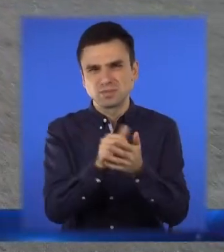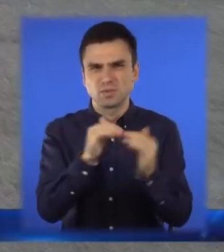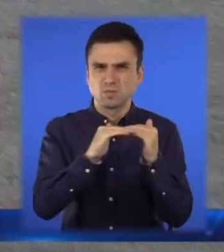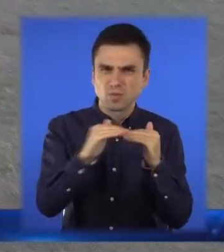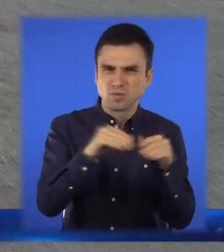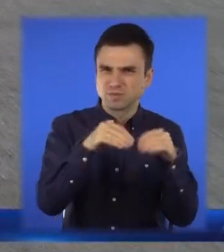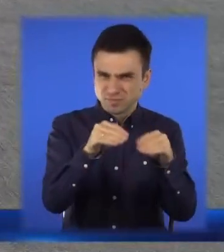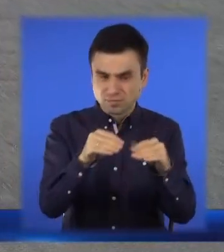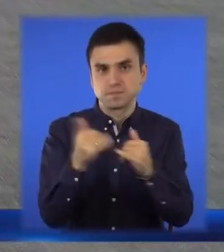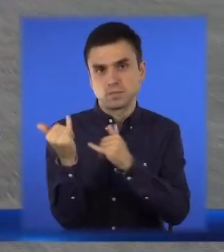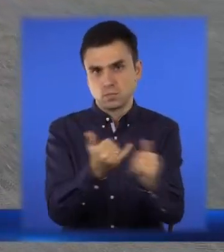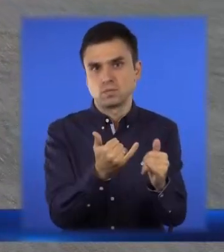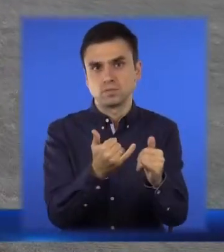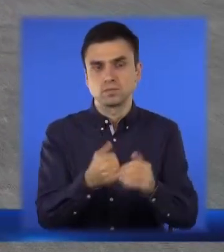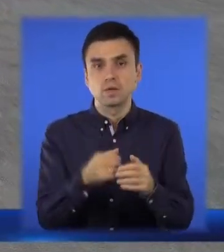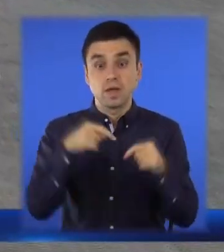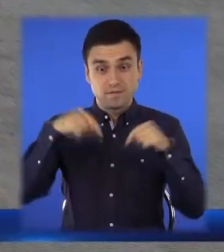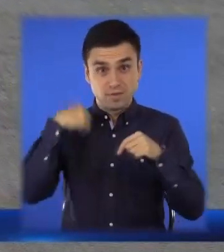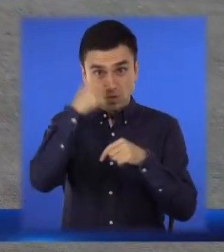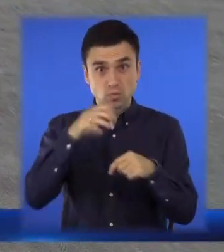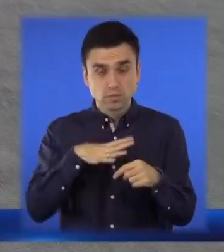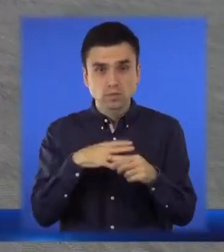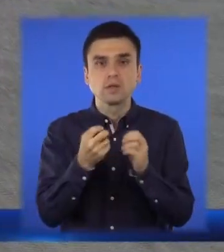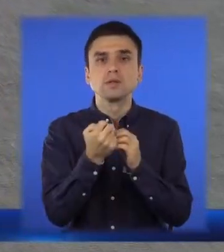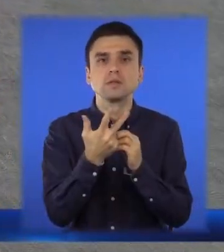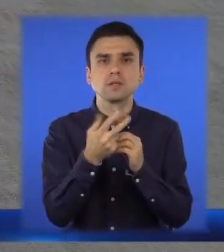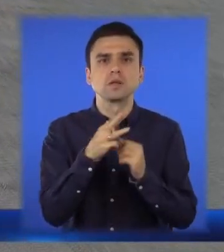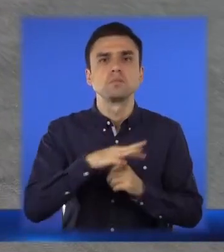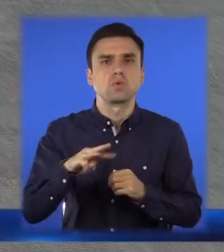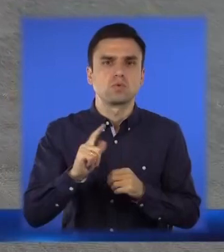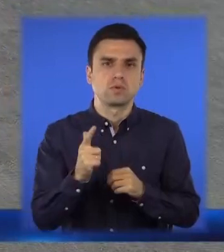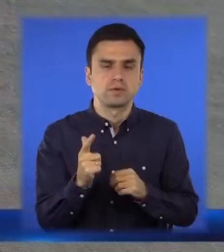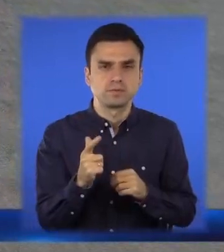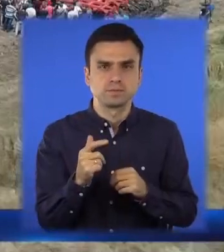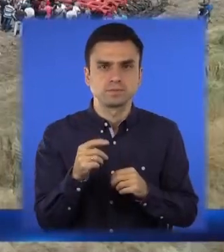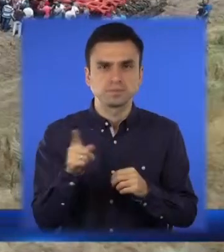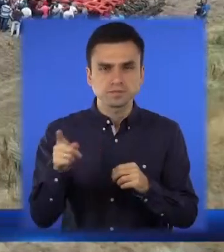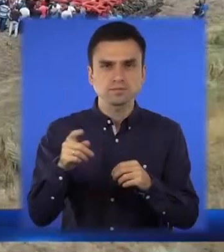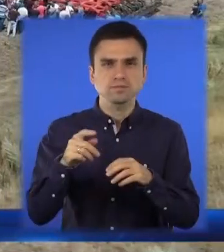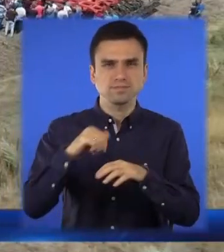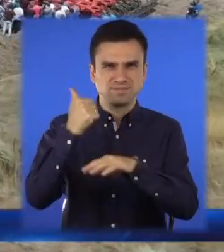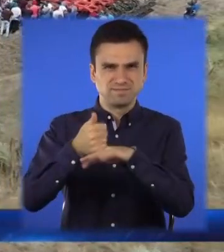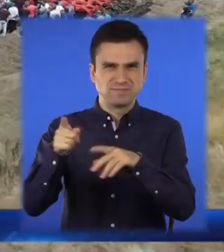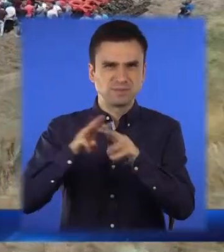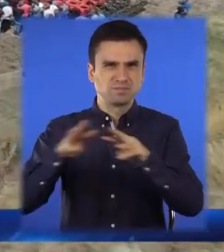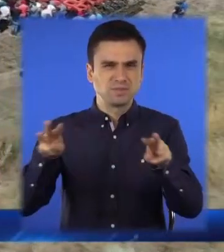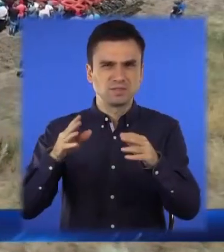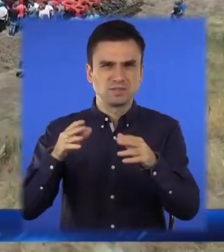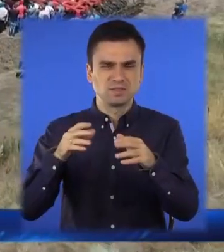ніж 13 мільйонів гривень. За даними Мінагрополітики, на розгляді ще знаходяться заявки на отримані